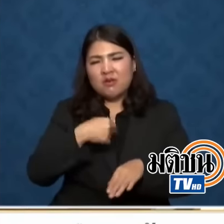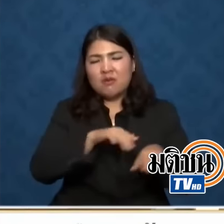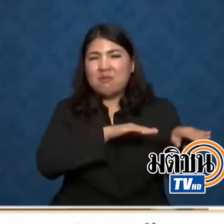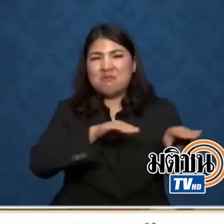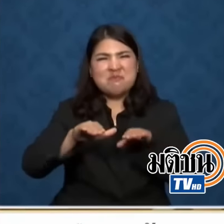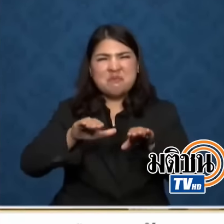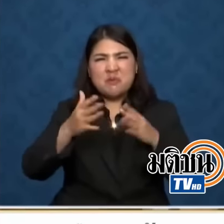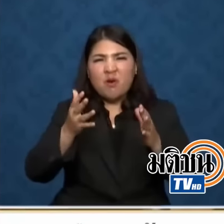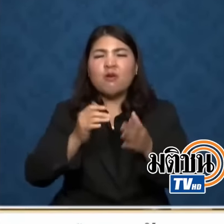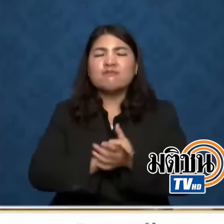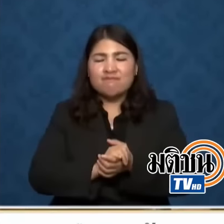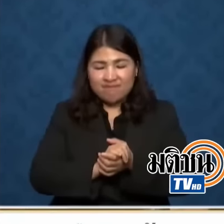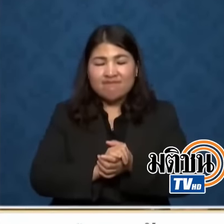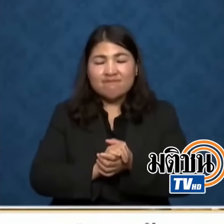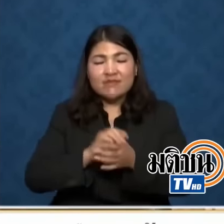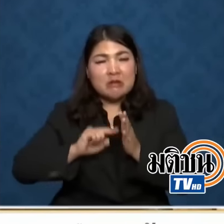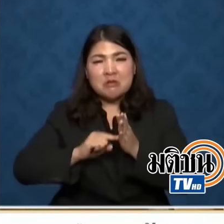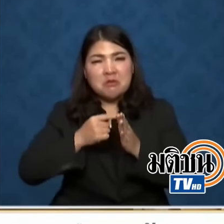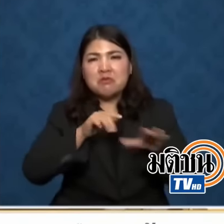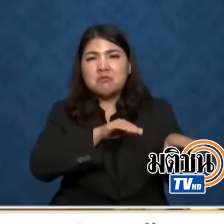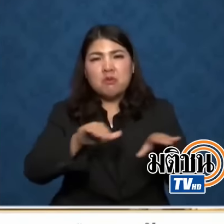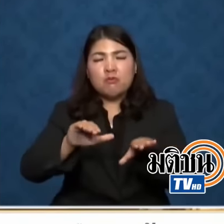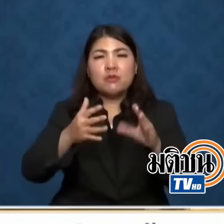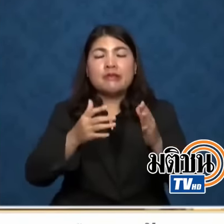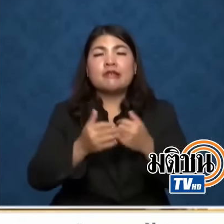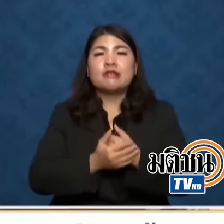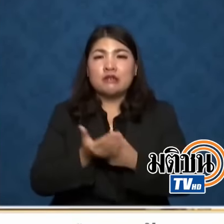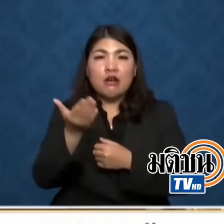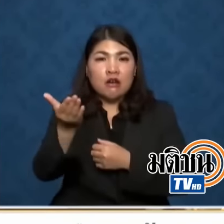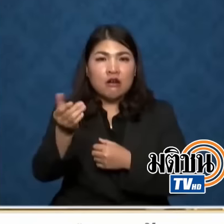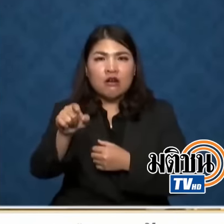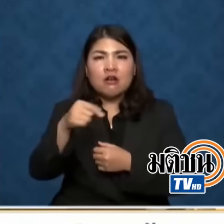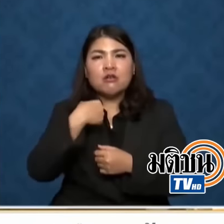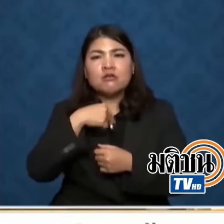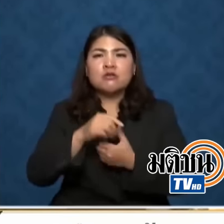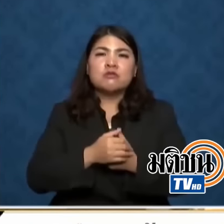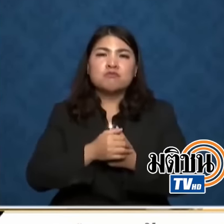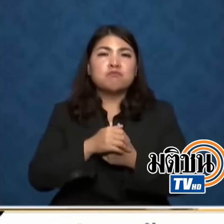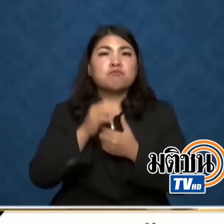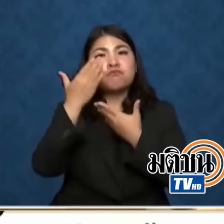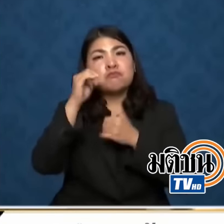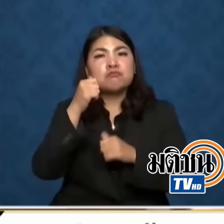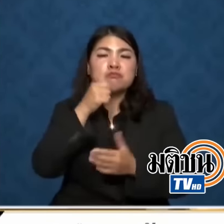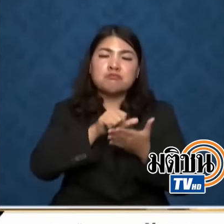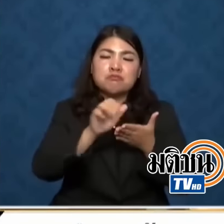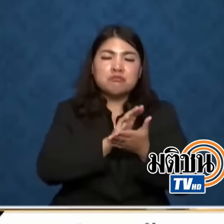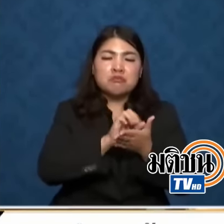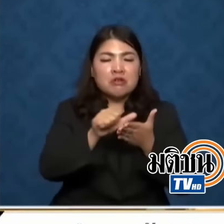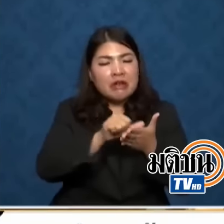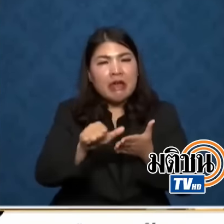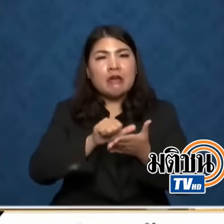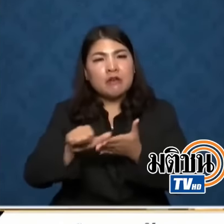พร้อมมันไม่ได้มีความพร้อมใดๆเลยมาตั้งแต่เริ่มต้นท่านก็เลยต้องขายผ้าหน้ารอบไปวันแก้ทีละวันแก้ไปทีละวันแบบ